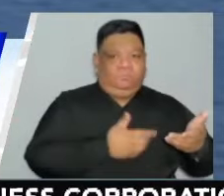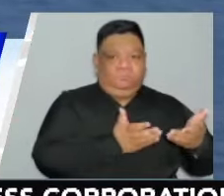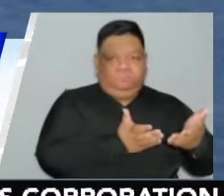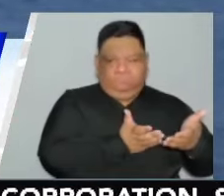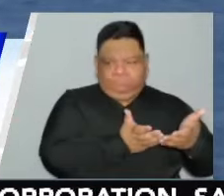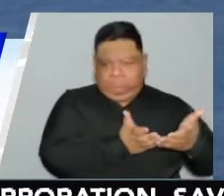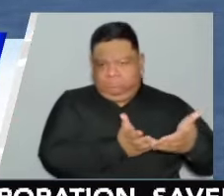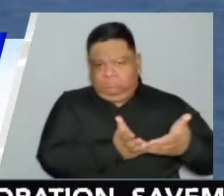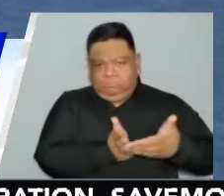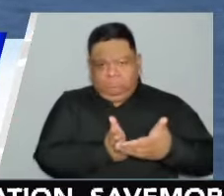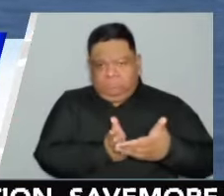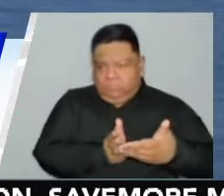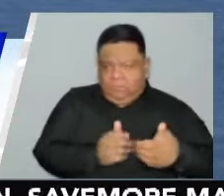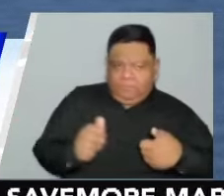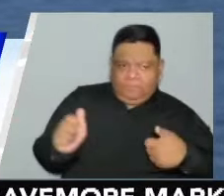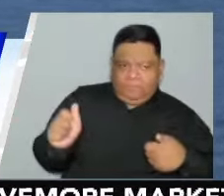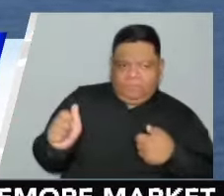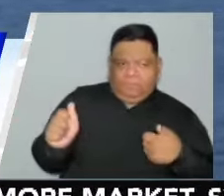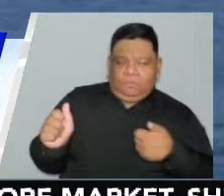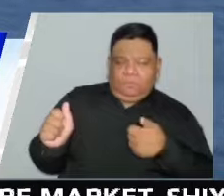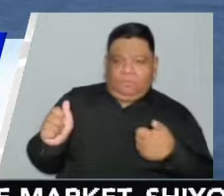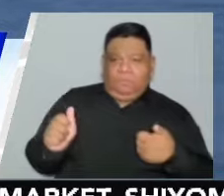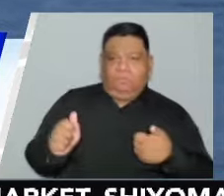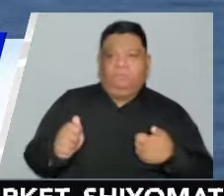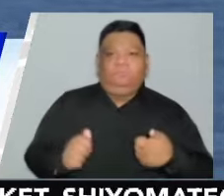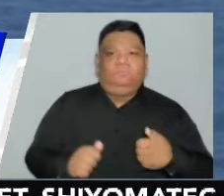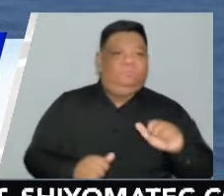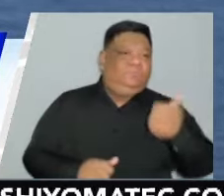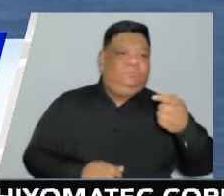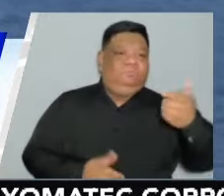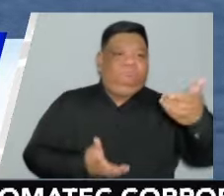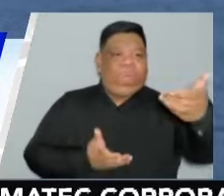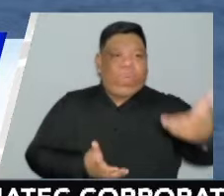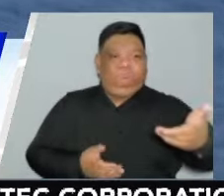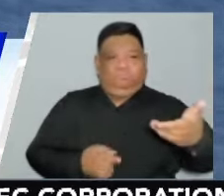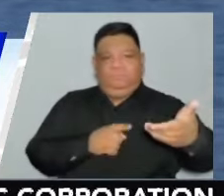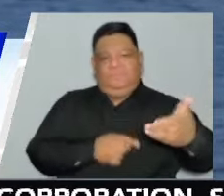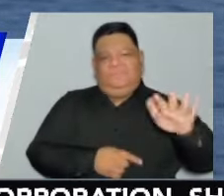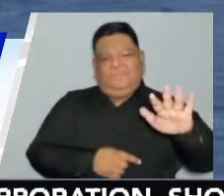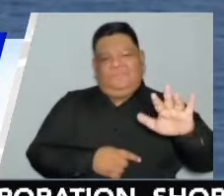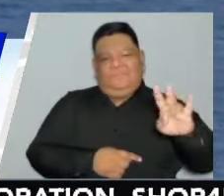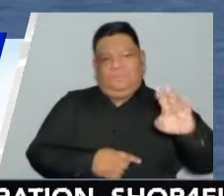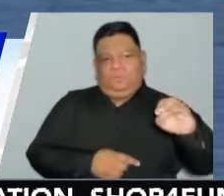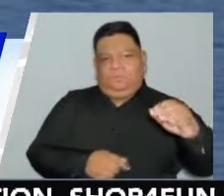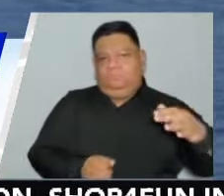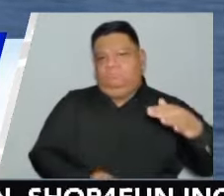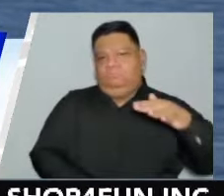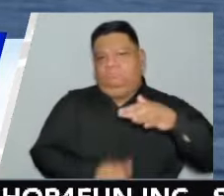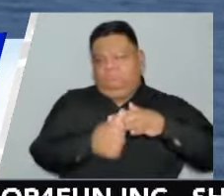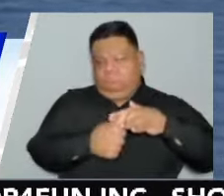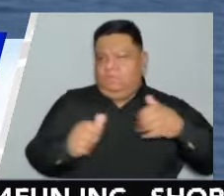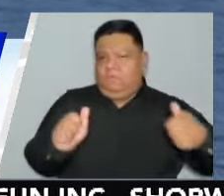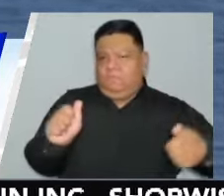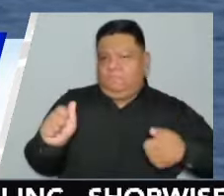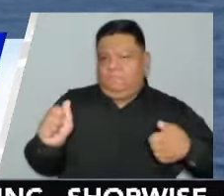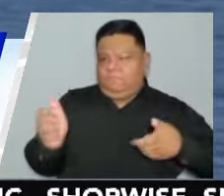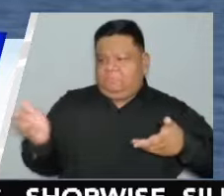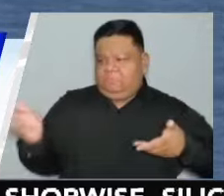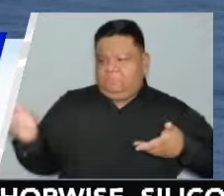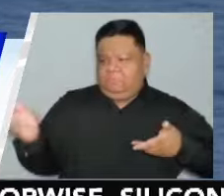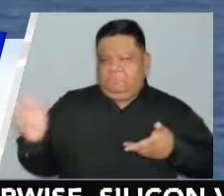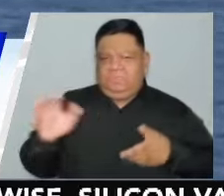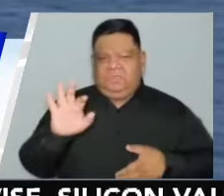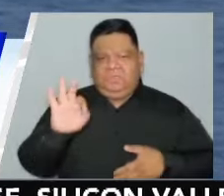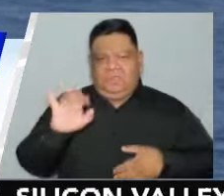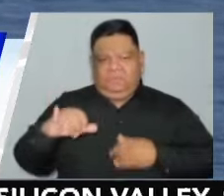793. Isang frigate na may bow number 570 ang nagpakita at sumusunod sa distansyang 9 nautical miles mula sa sinasakyan